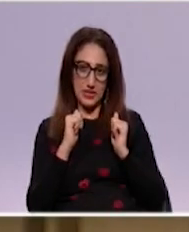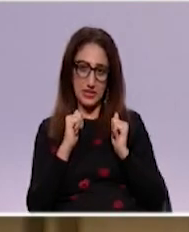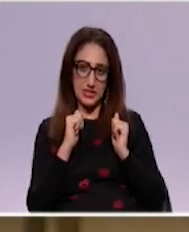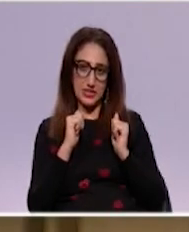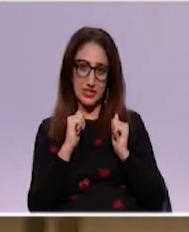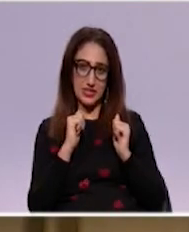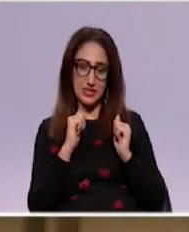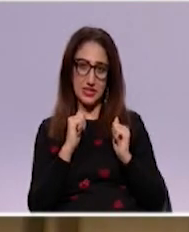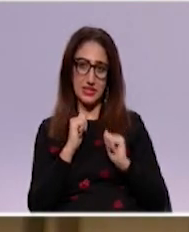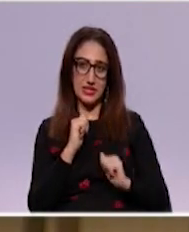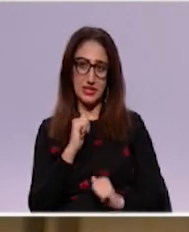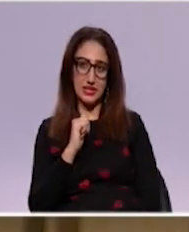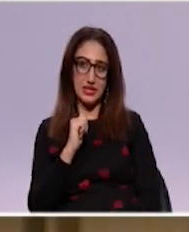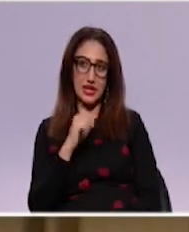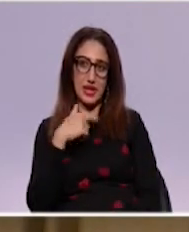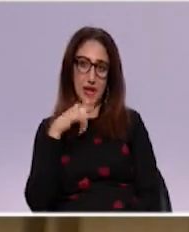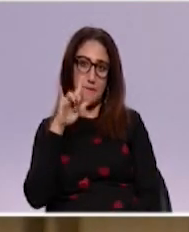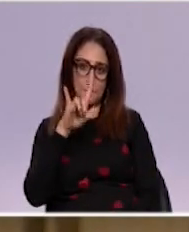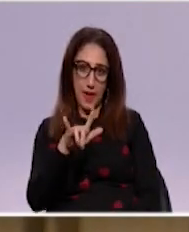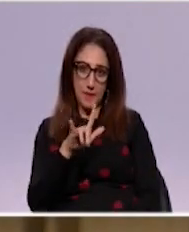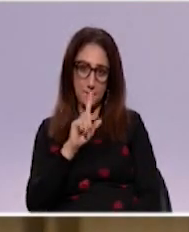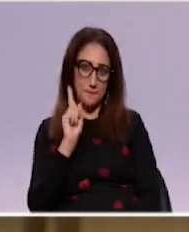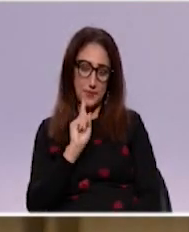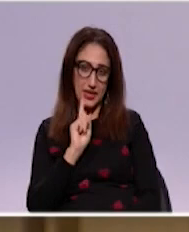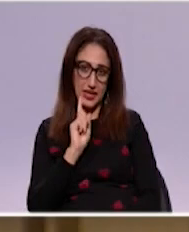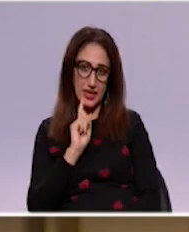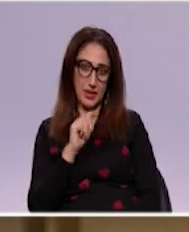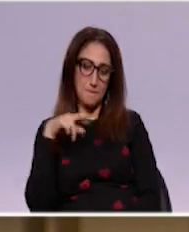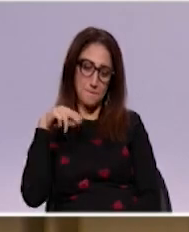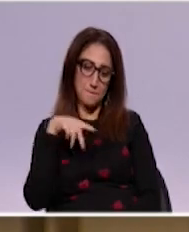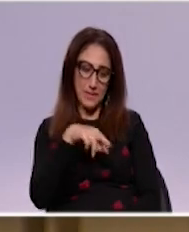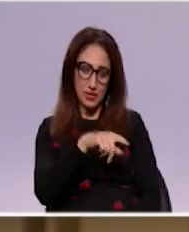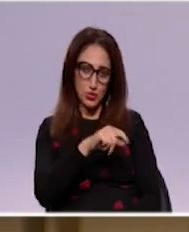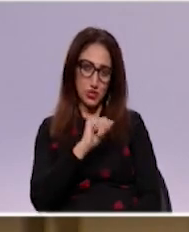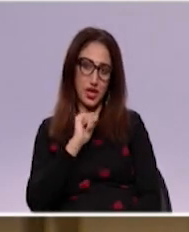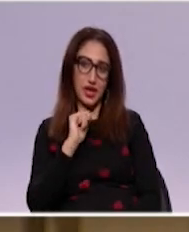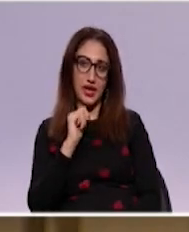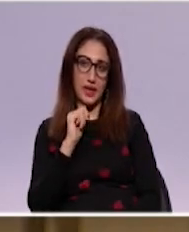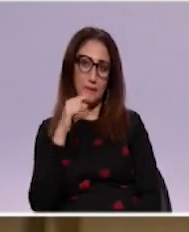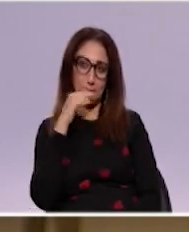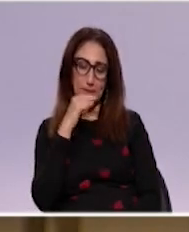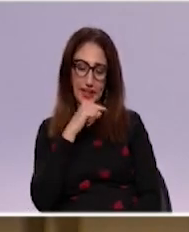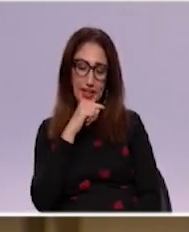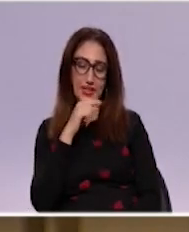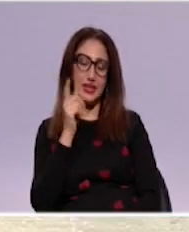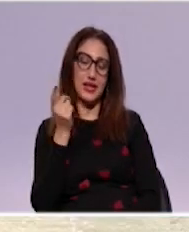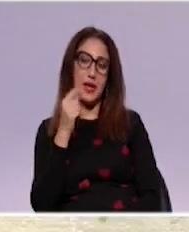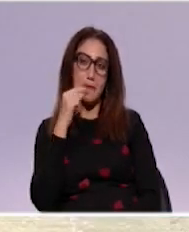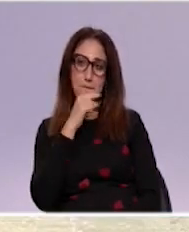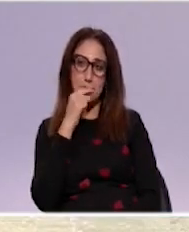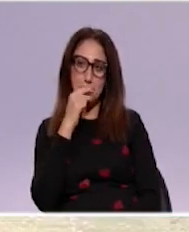قدمت بحبك ليه ده ألبوم، ماشيه السنيوره ما تحسبوش يا بنات ده ألبوم تاني، بنات